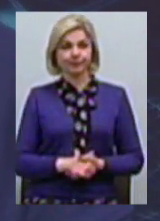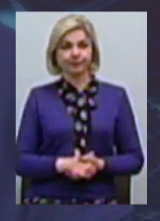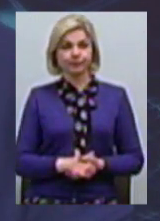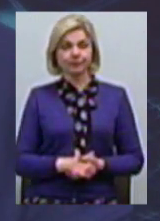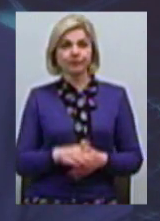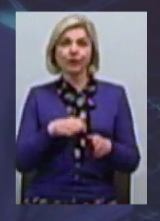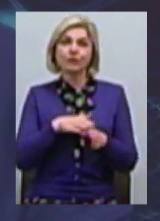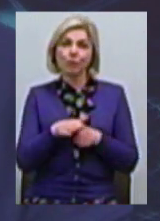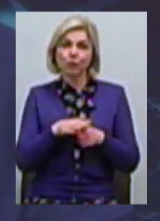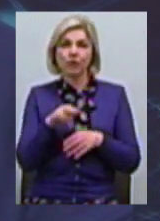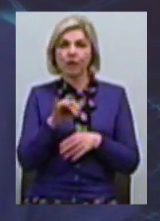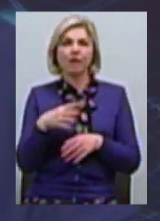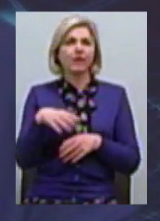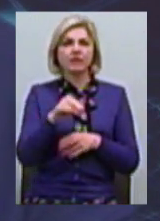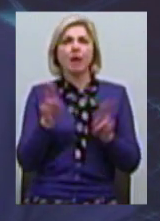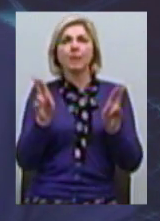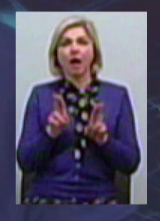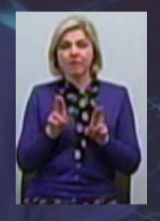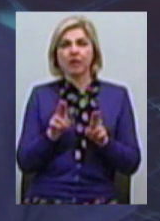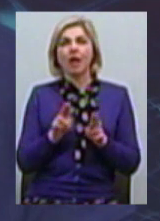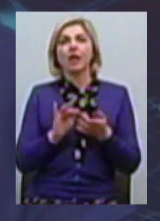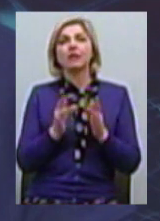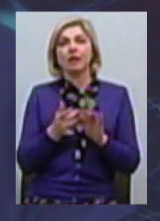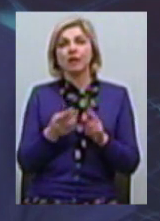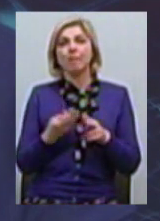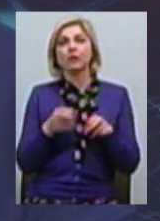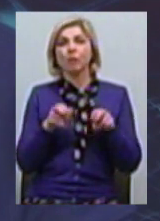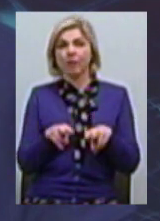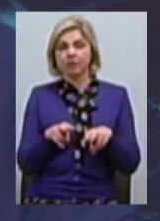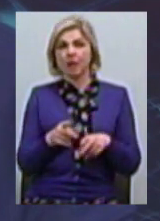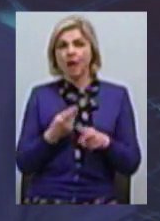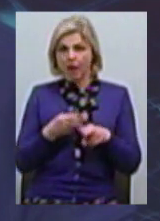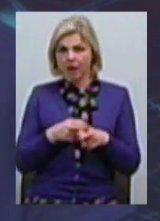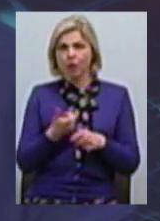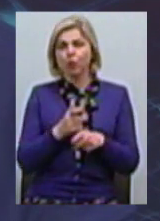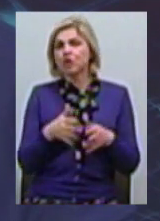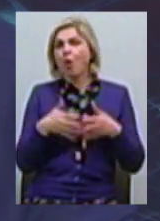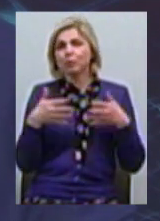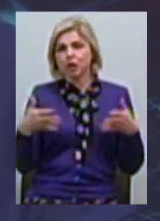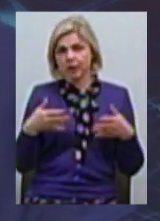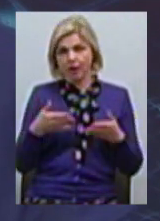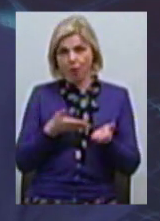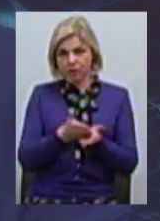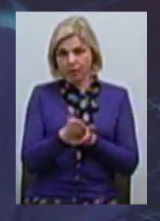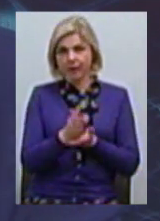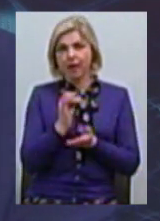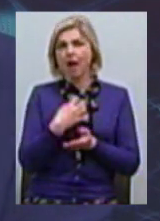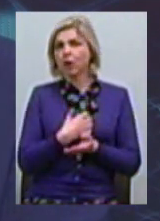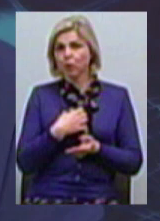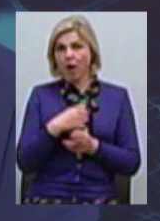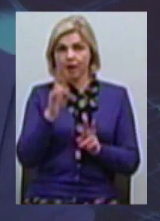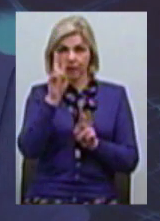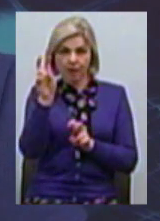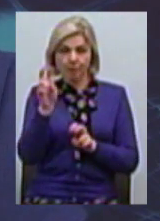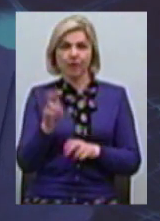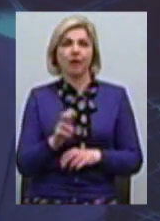ли все правила кибербезопасности. То есть на самом деле это очень обширная область, и сама актуализация темы говорит о том,